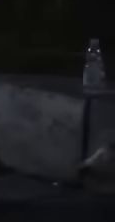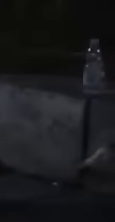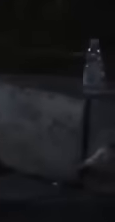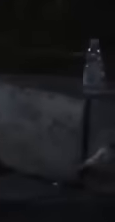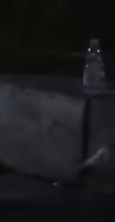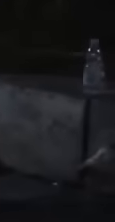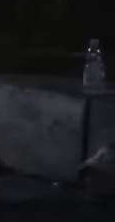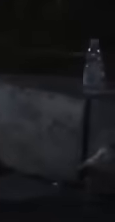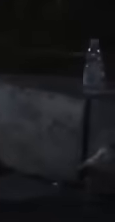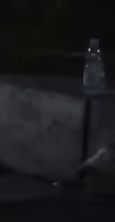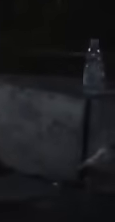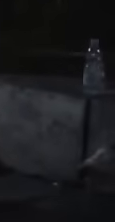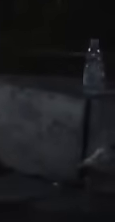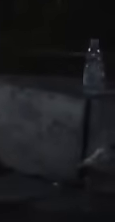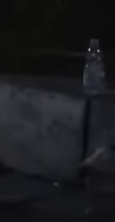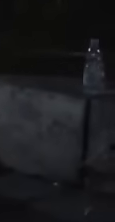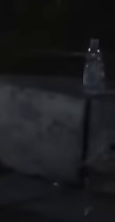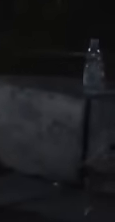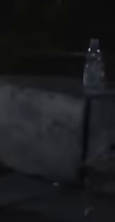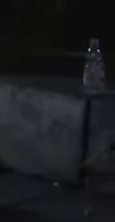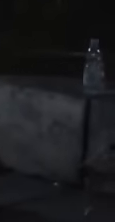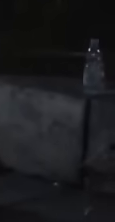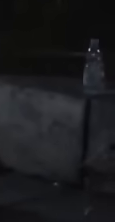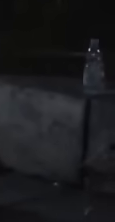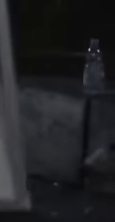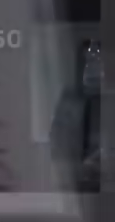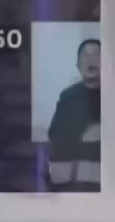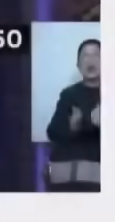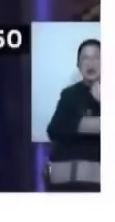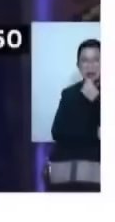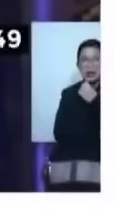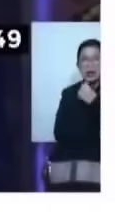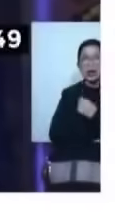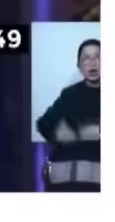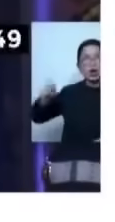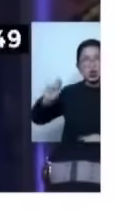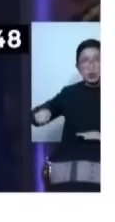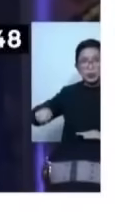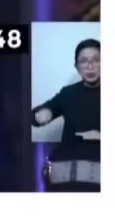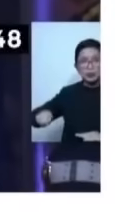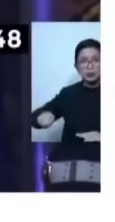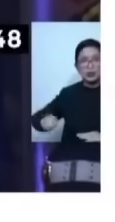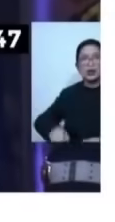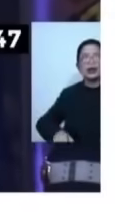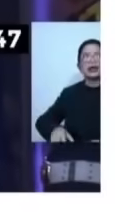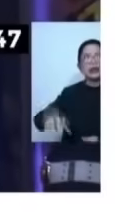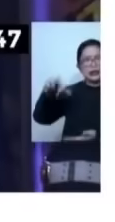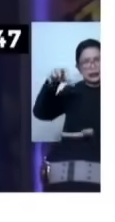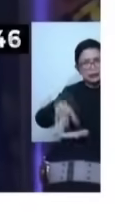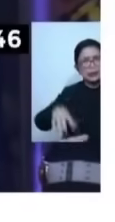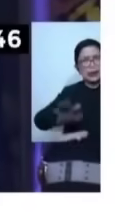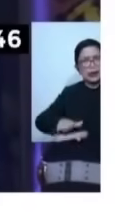satu Posco pemenangan pasangan Anis Baswedan Muhaimin Iskandar ataupun Posco Amin yang berada di